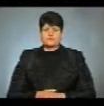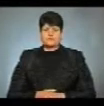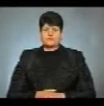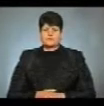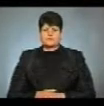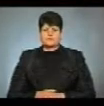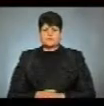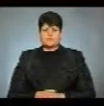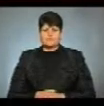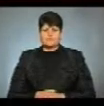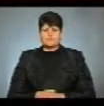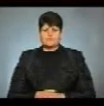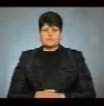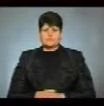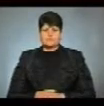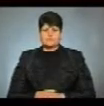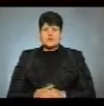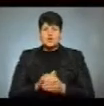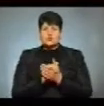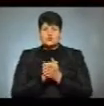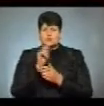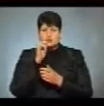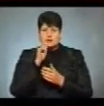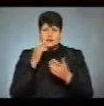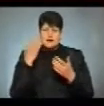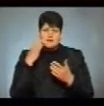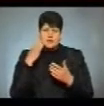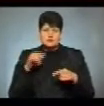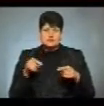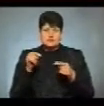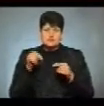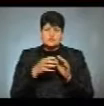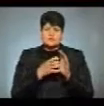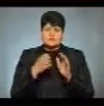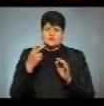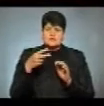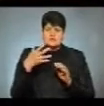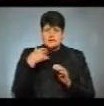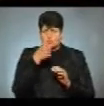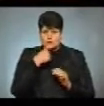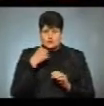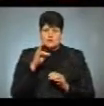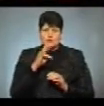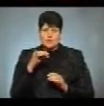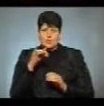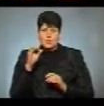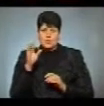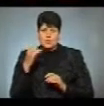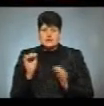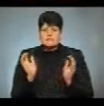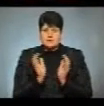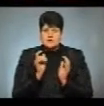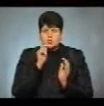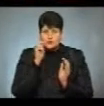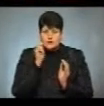Прокопів, новини. Союз Українок Америки створили у 1925 році в Нью-Йорку для збереження